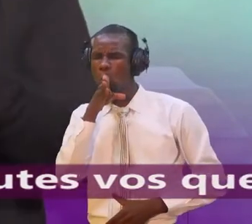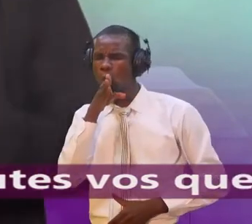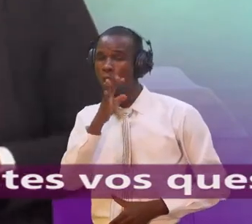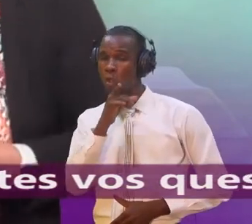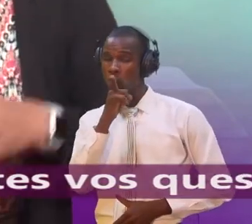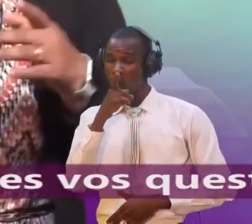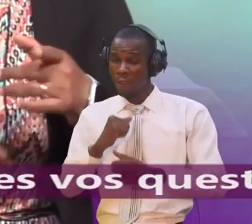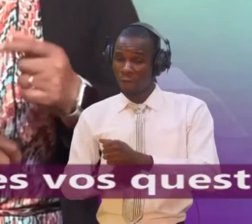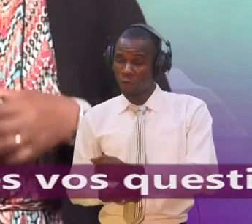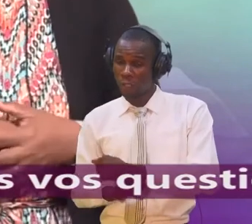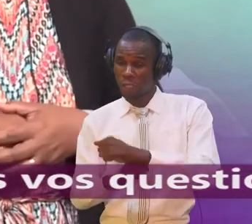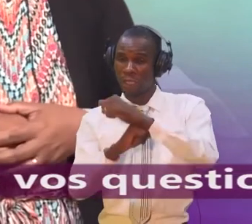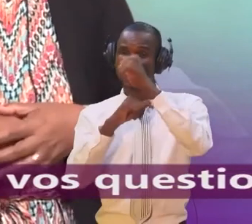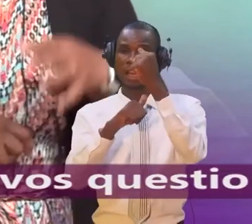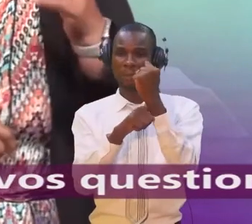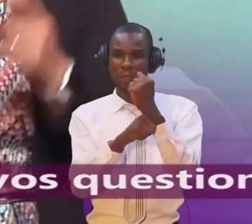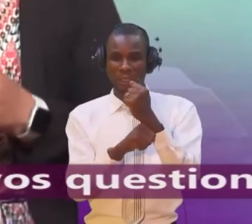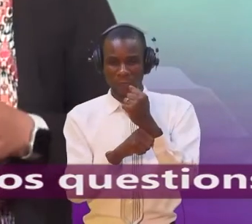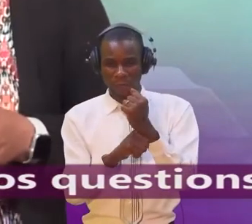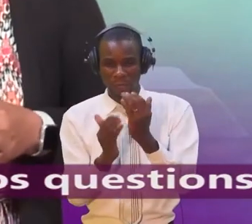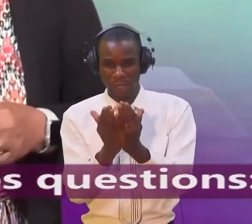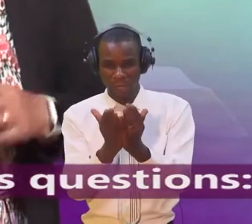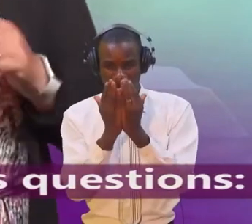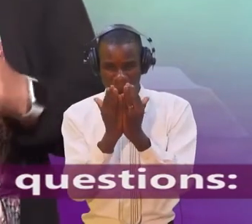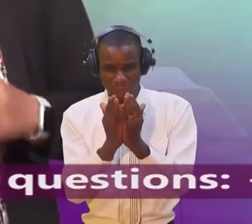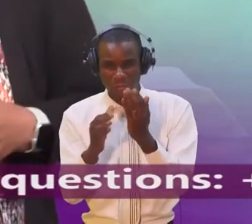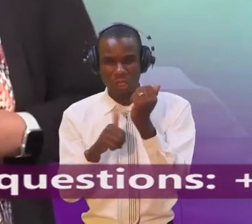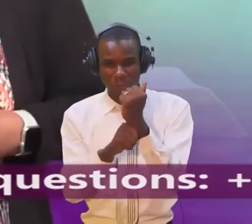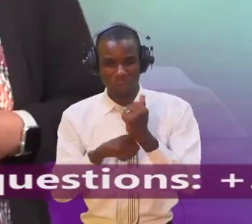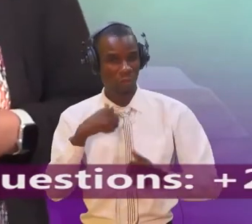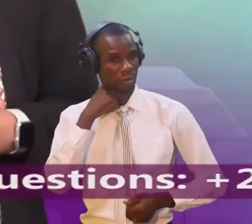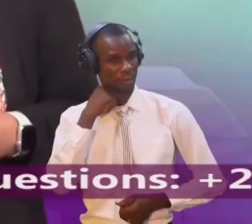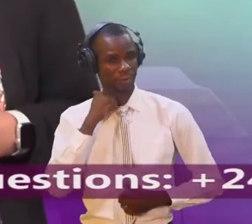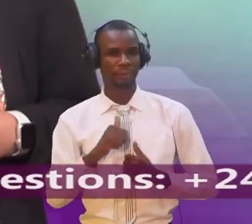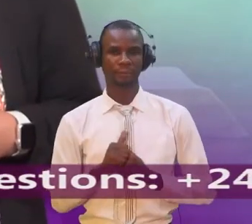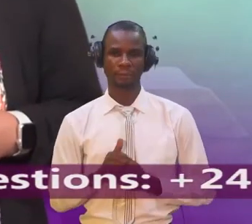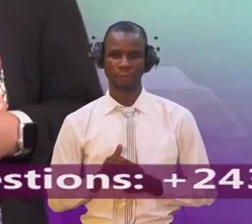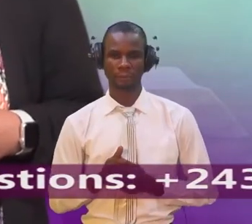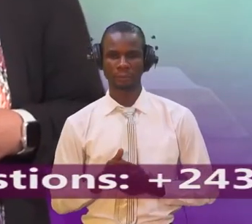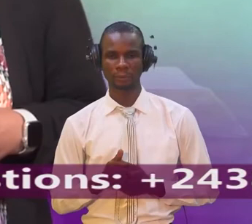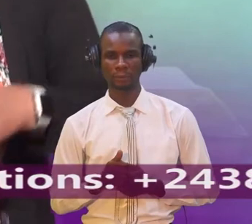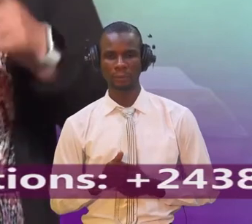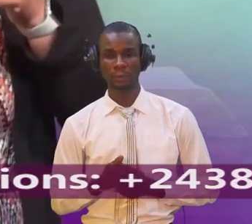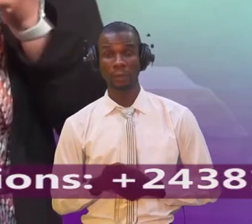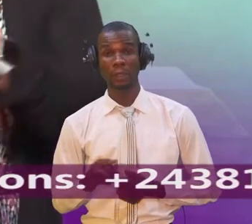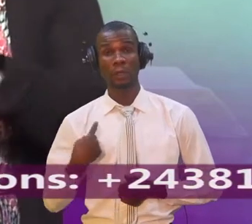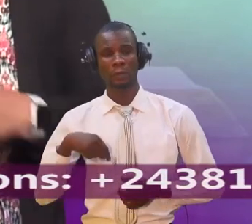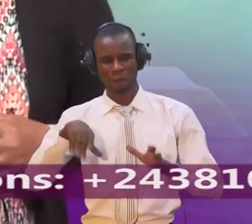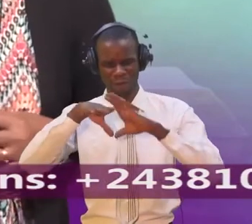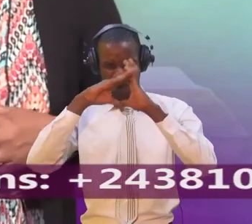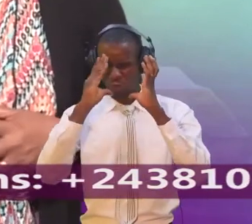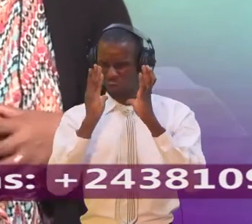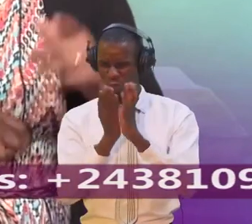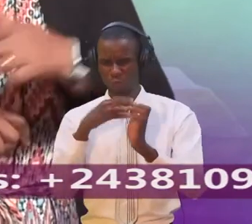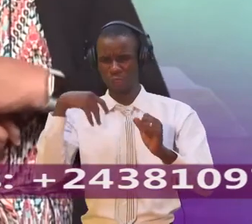Na akiendelea kuvunjika moyo sana, yawezekana pengine kumpeleka kwa mtaalamu wa afya.